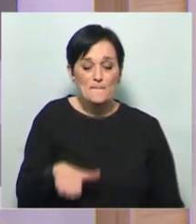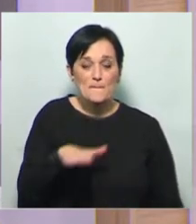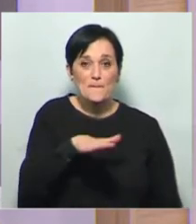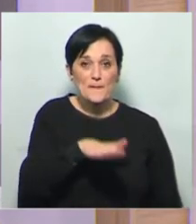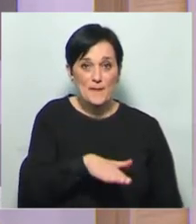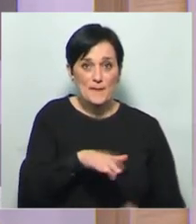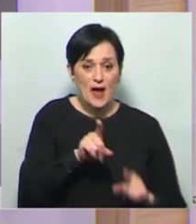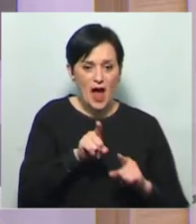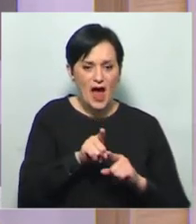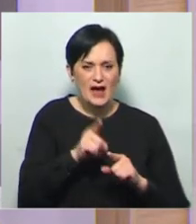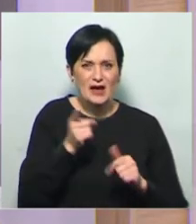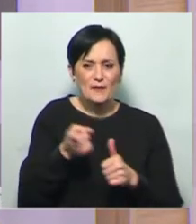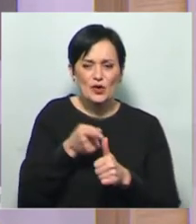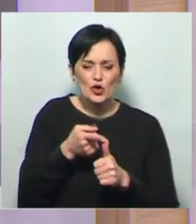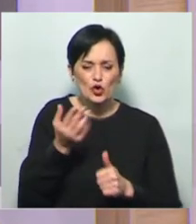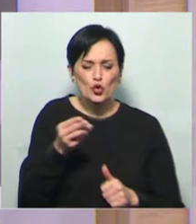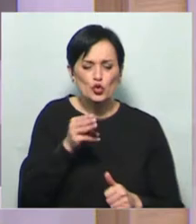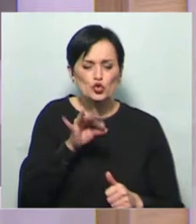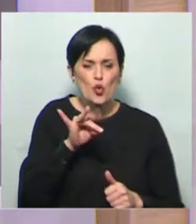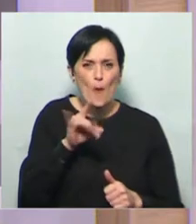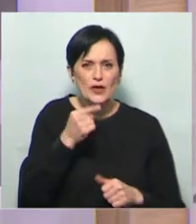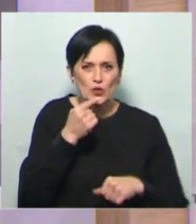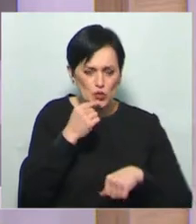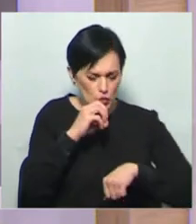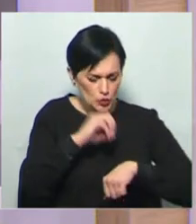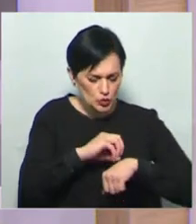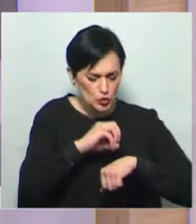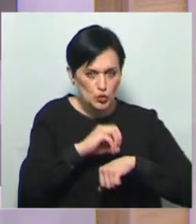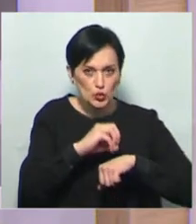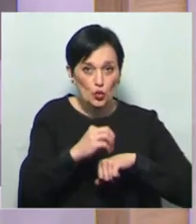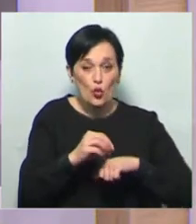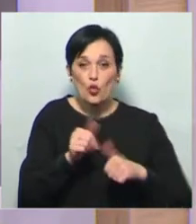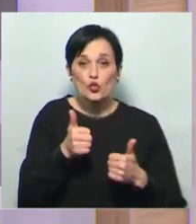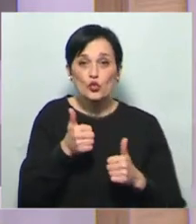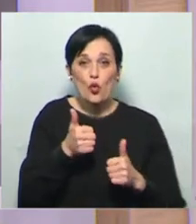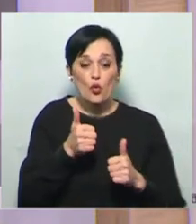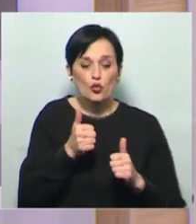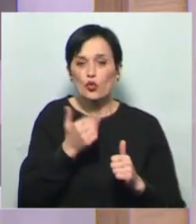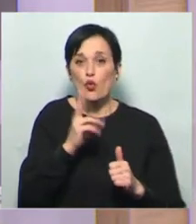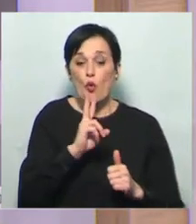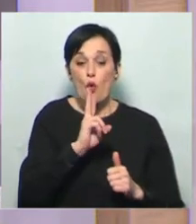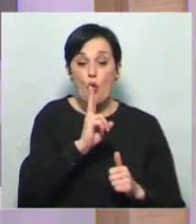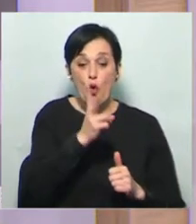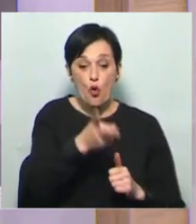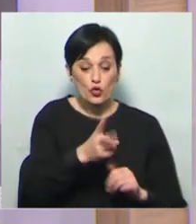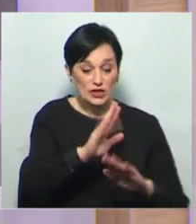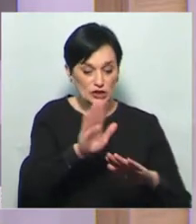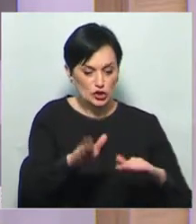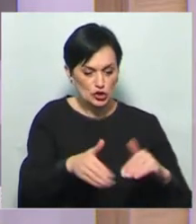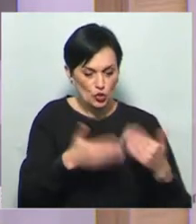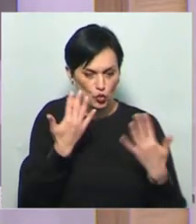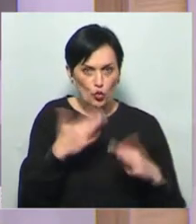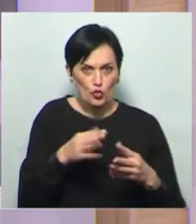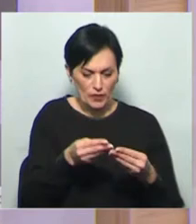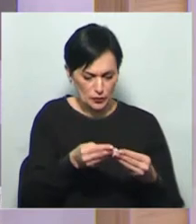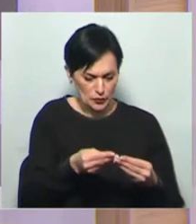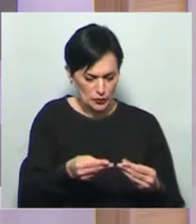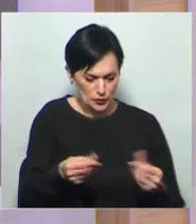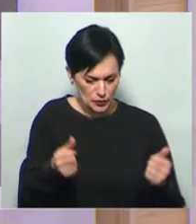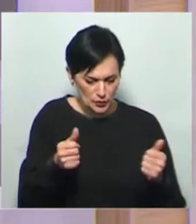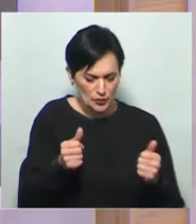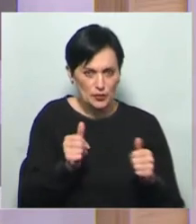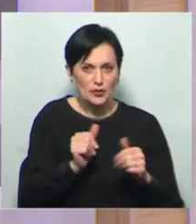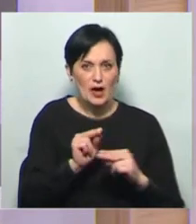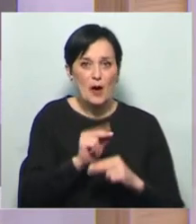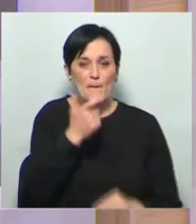აი ტროპიკული წვლილი რო ახსენა თქვენმა სტუმარმა და როგორც იქნა ორი წლის შემდეგ შეხორცდა და მოვირჩინე როგორღაც